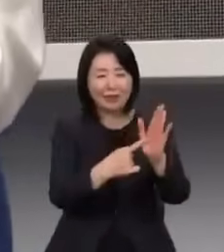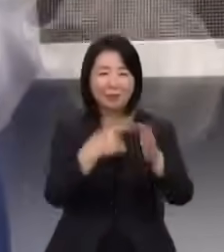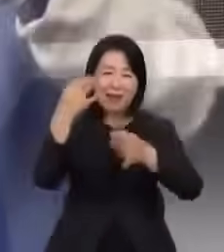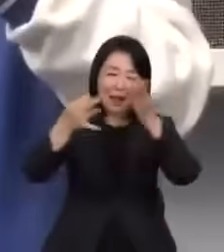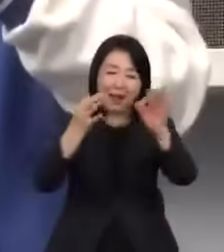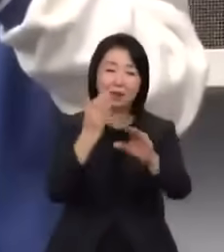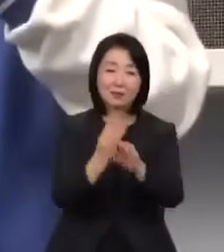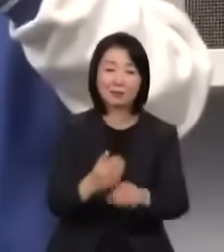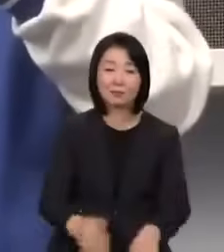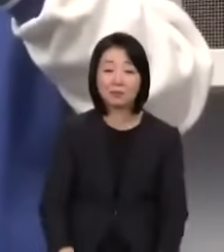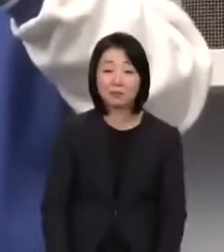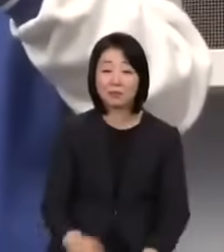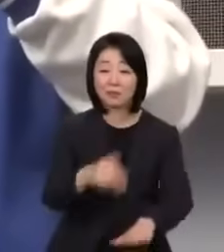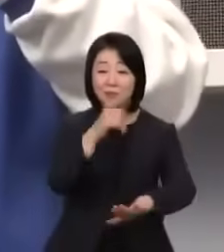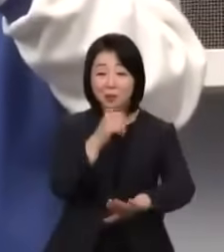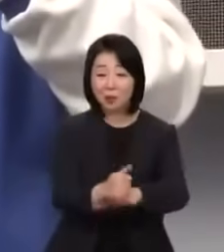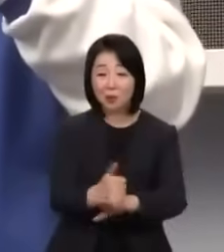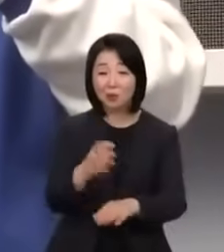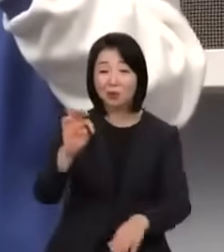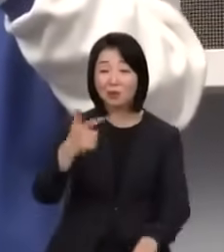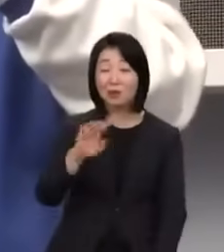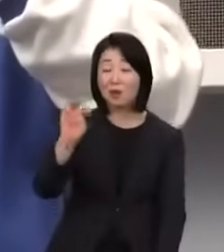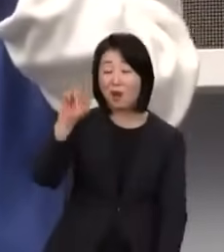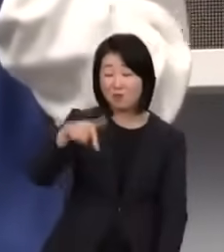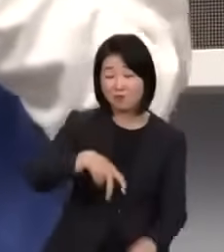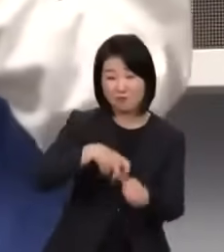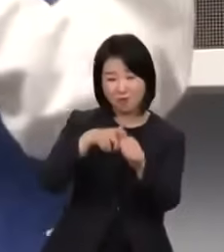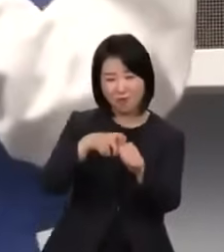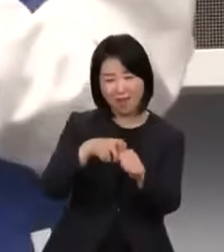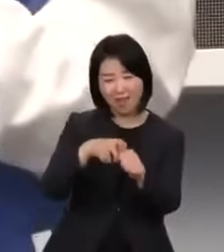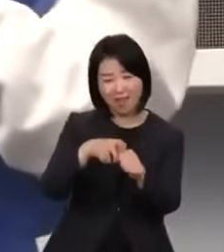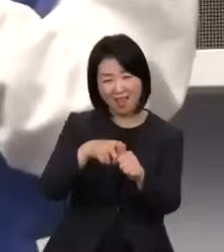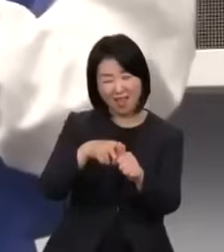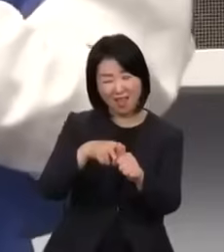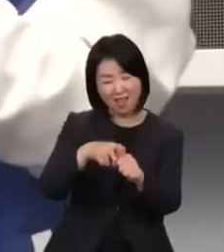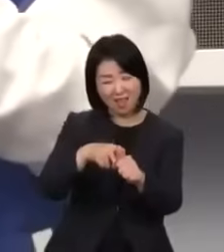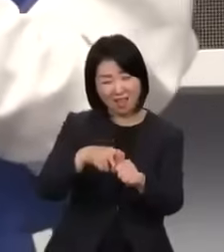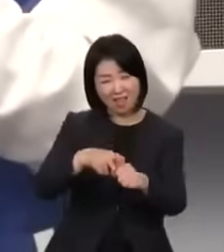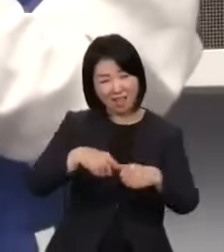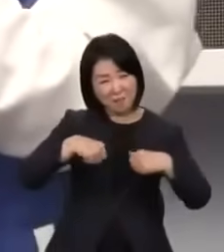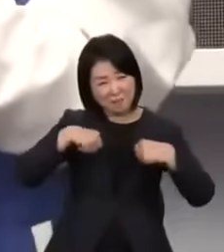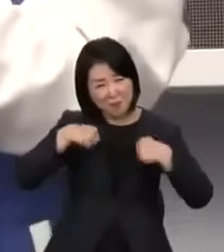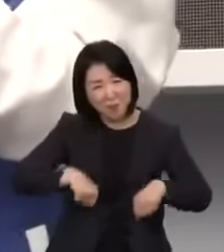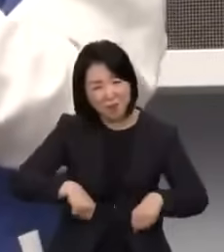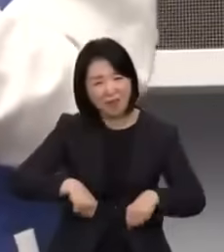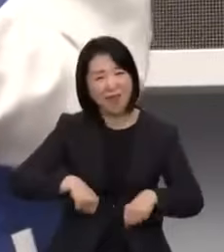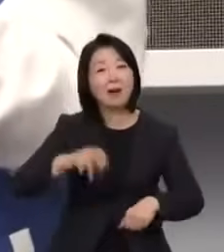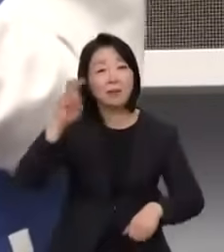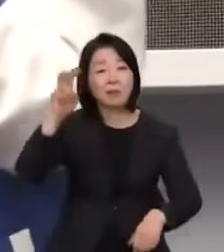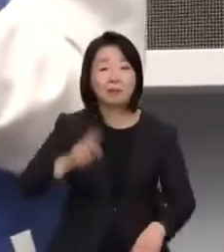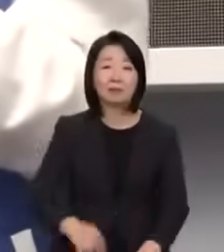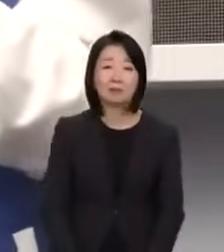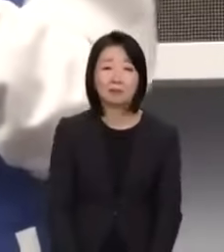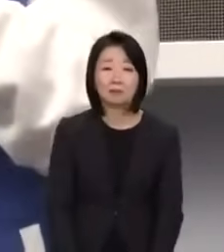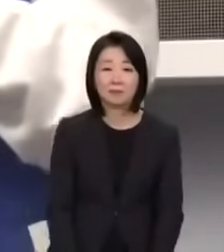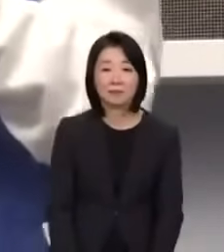아니겠습니까? 결국은 정연욱 후보에 굴복해서 선거 포기할 거라고 예측합니다, 여러분.